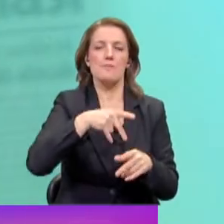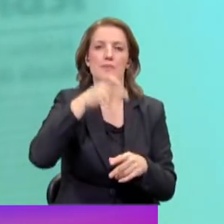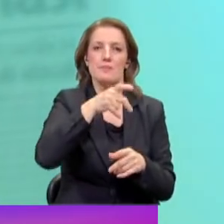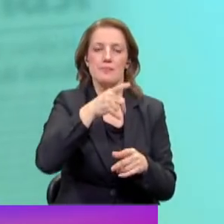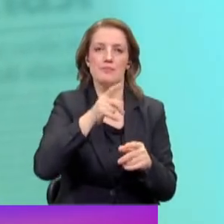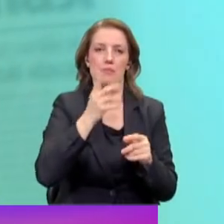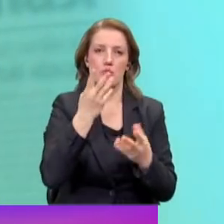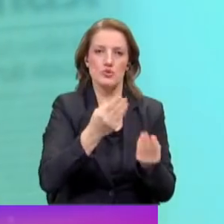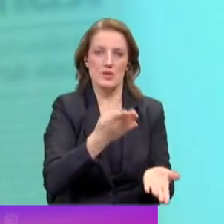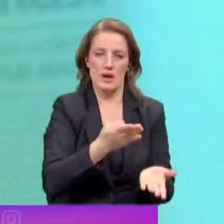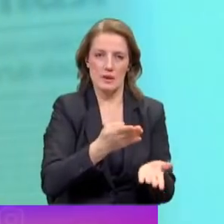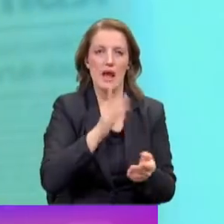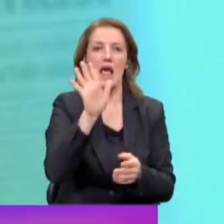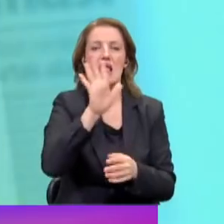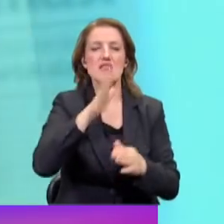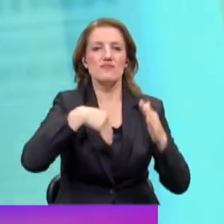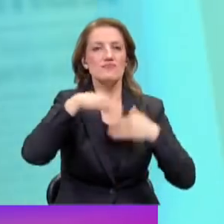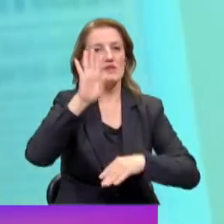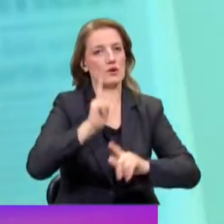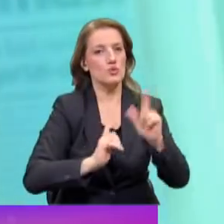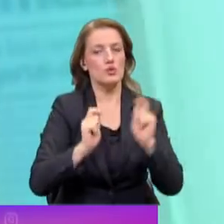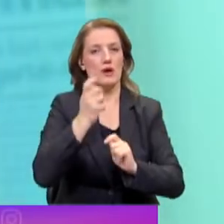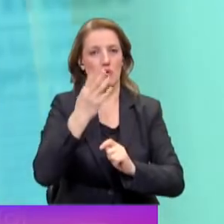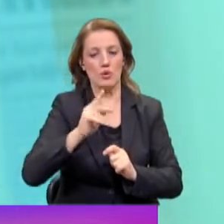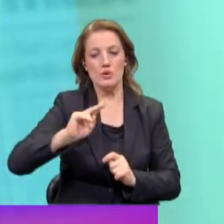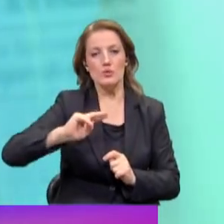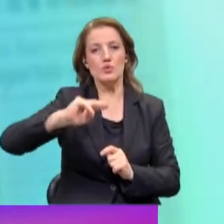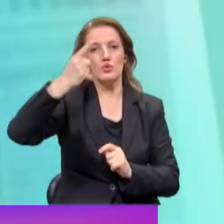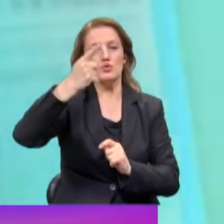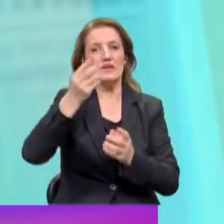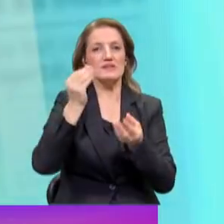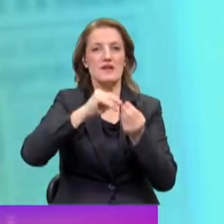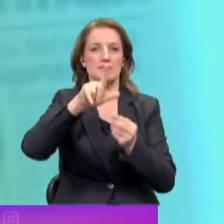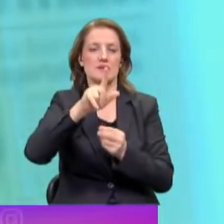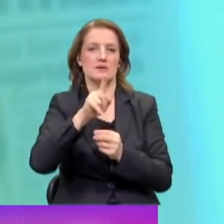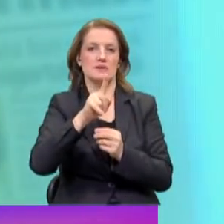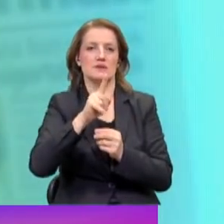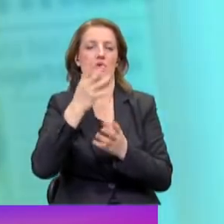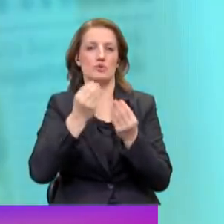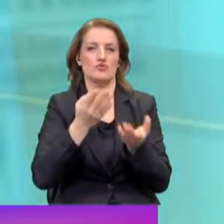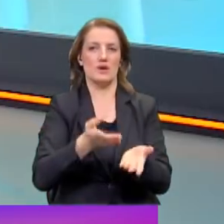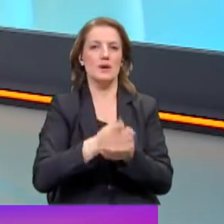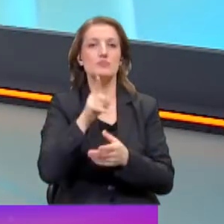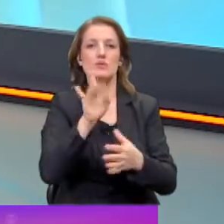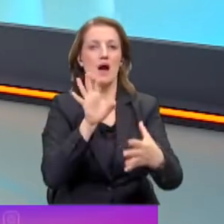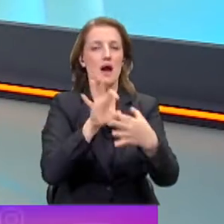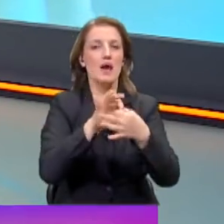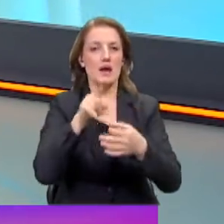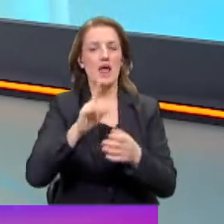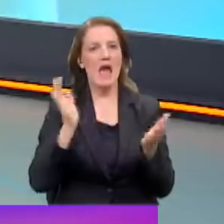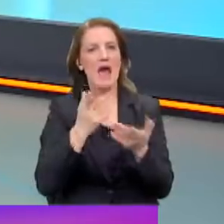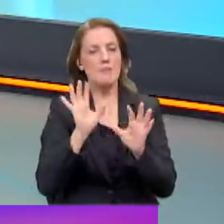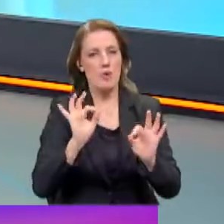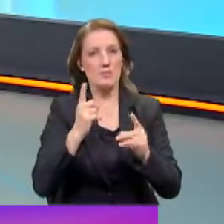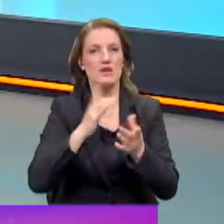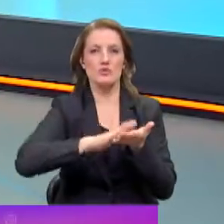50 birimden fazla tüketirse bir üstteki zamlı tarifeye girecek. Yani bununla ilgili de eğer böyle